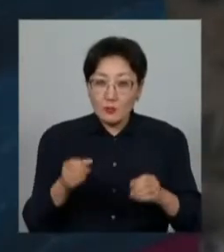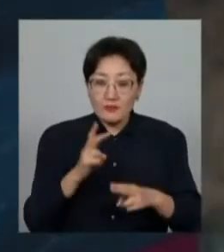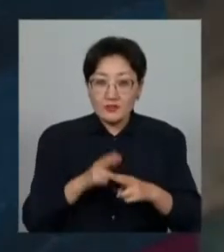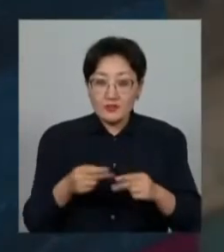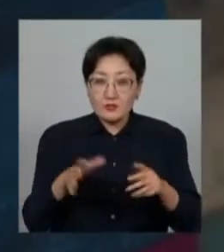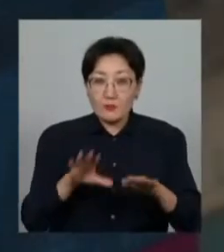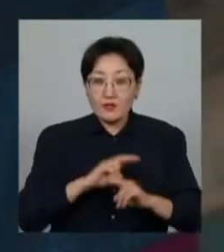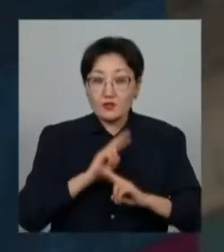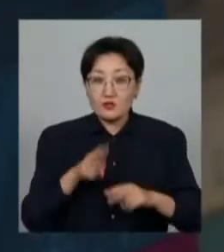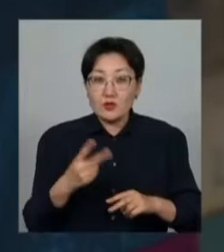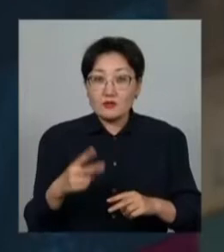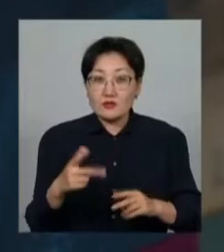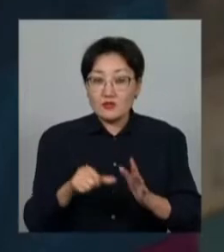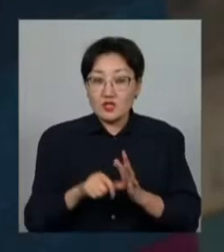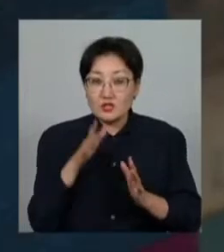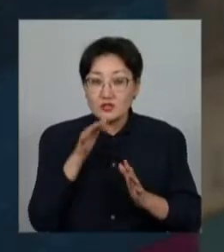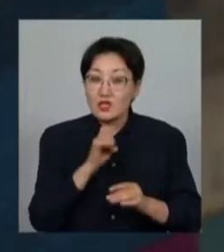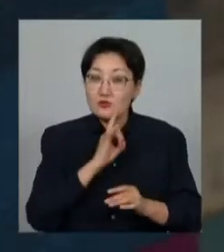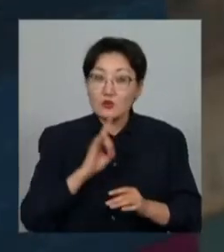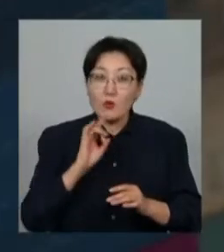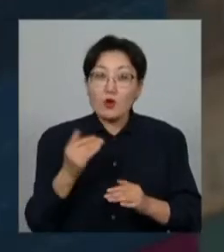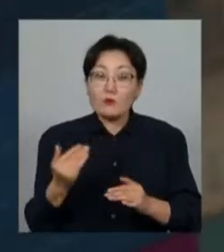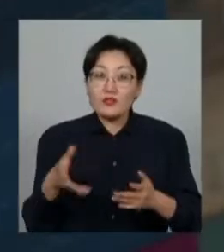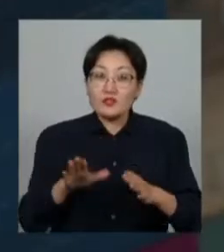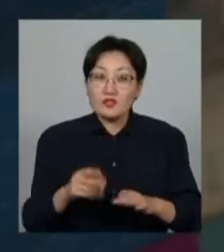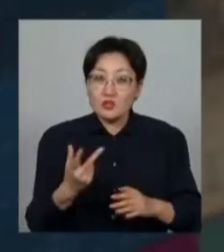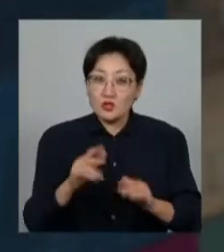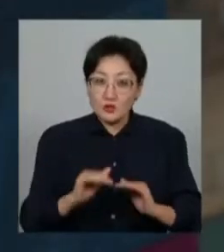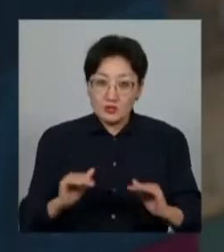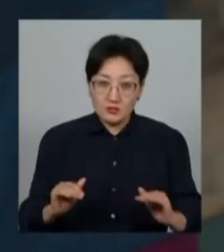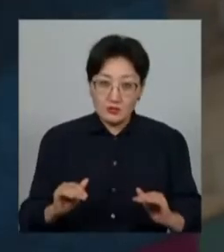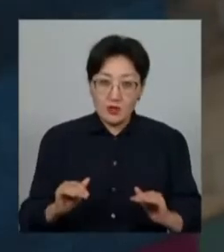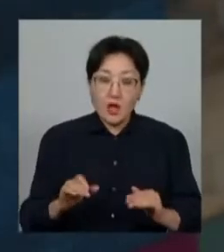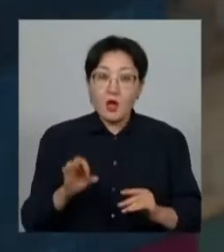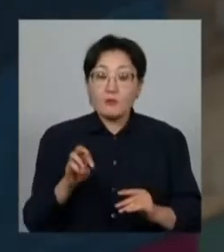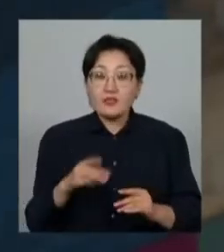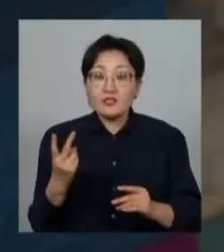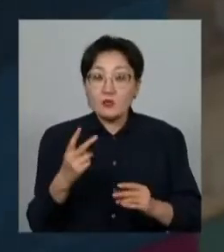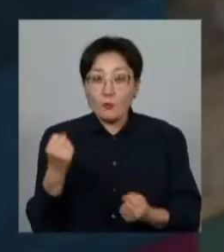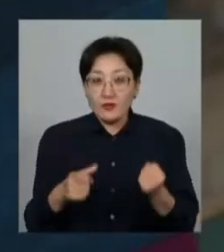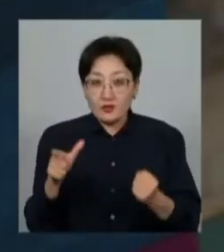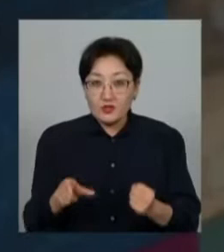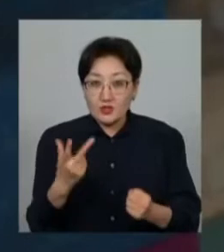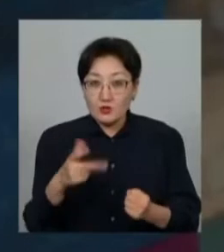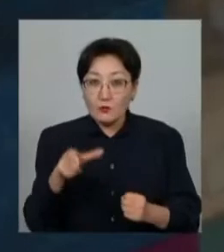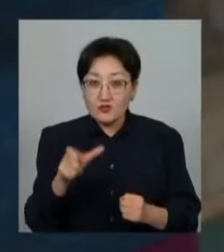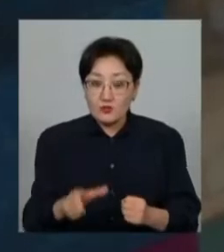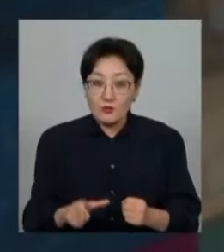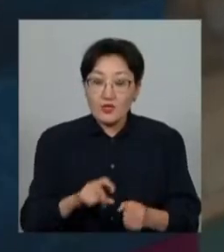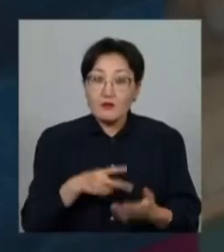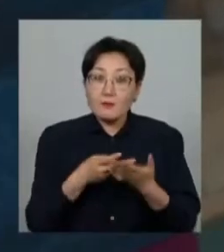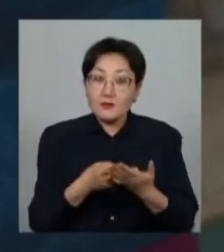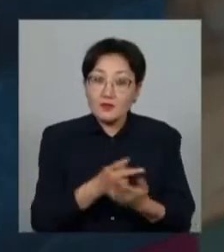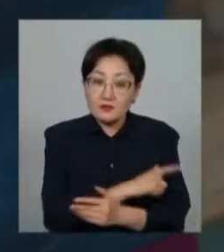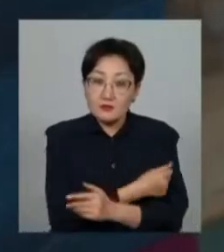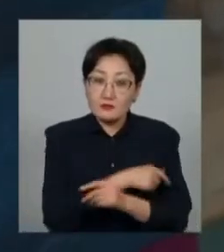ДТП скончалась 26-летняя женщина, у нее остались 3 детей. А вот обоих водителей и 3 пассажиров